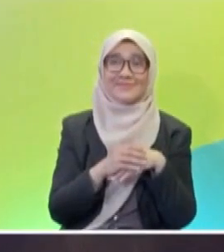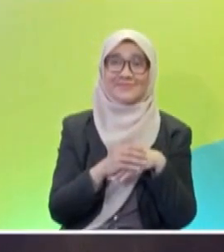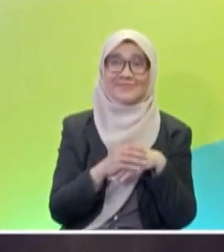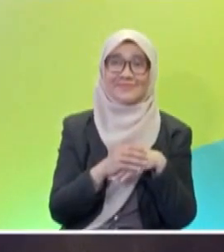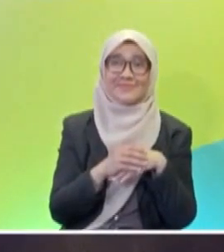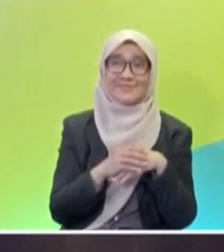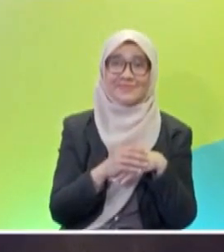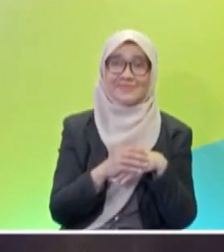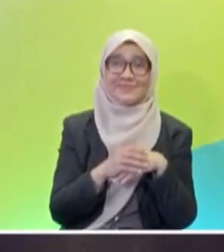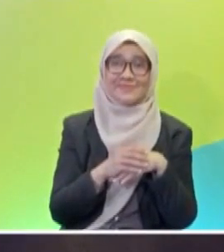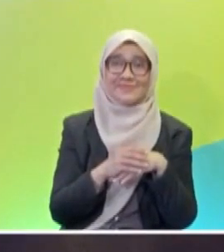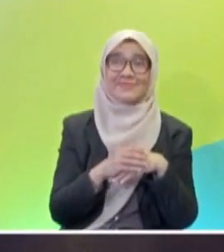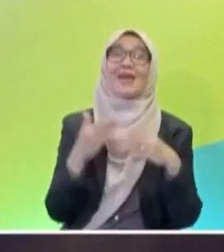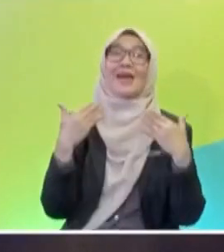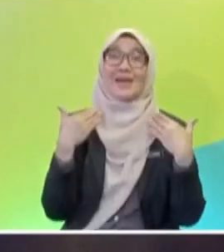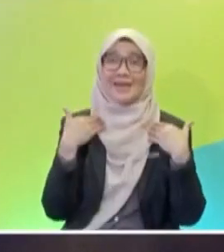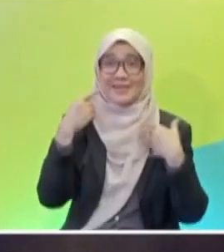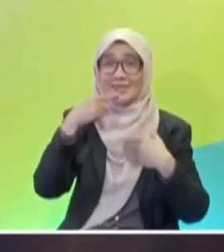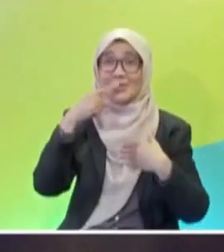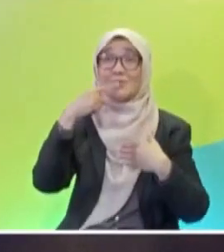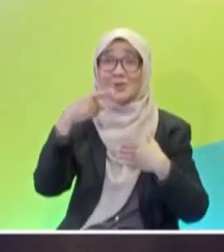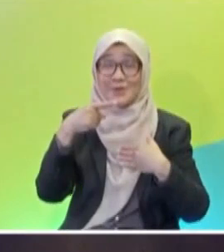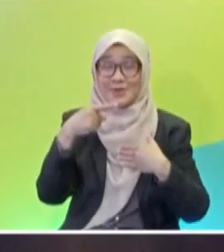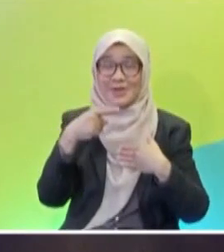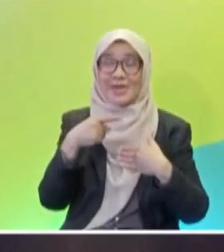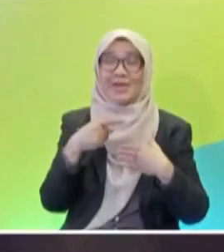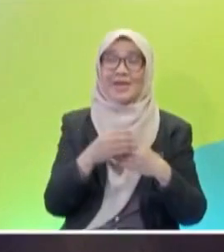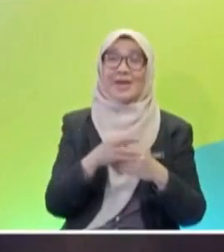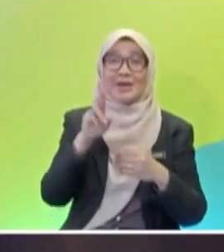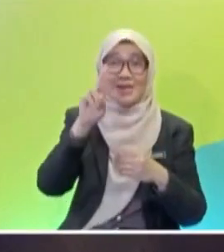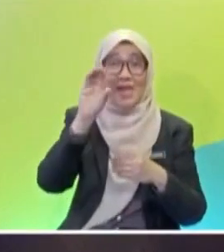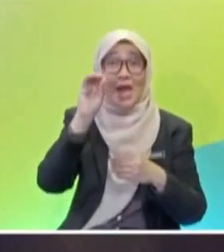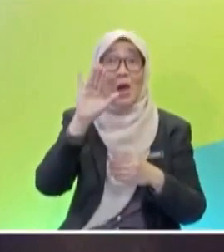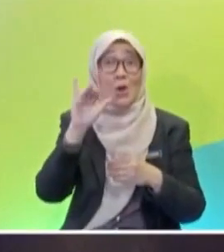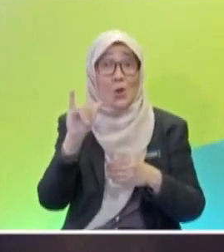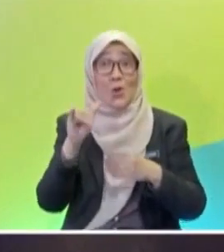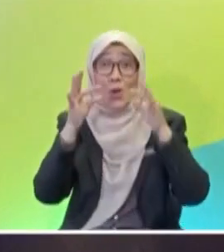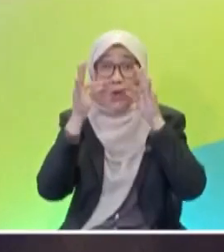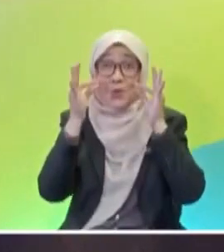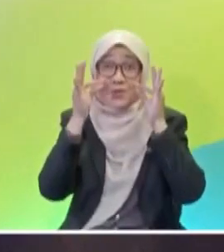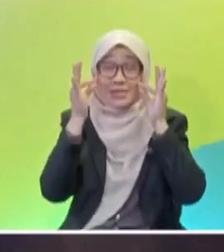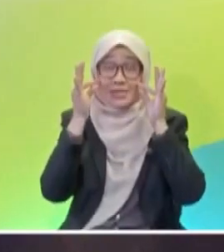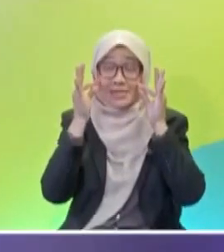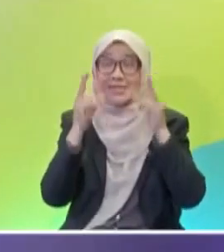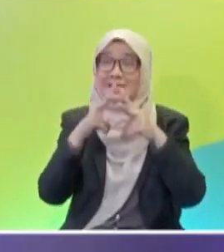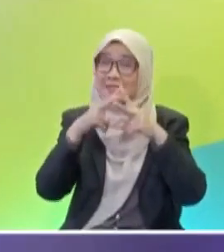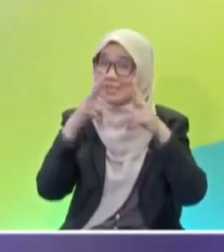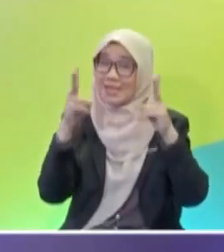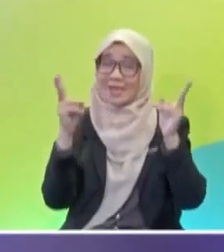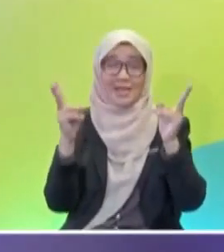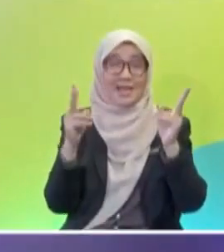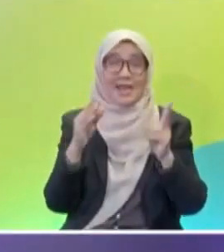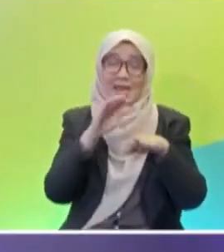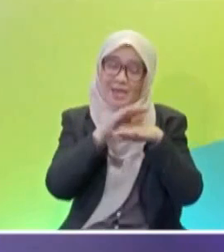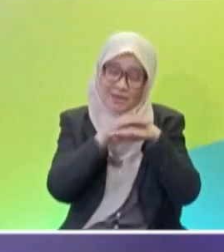ada disebut tadi juga masak kucing dong kucing lo ini memang Cik Gua suka pegang